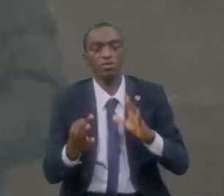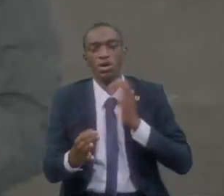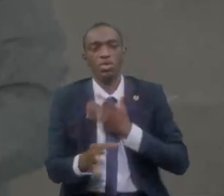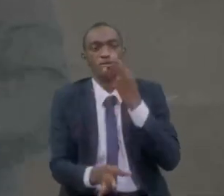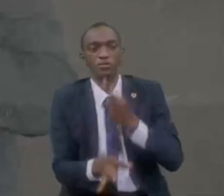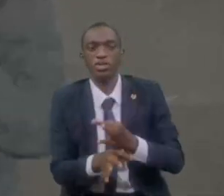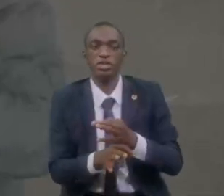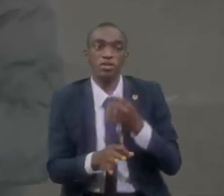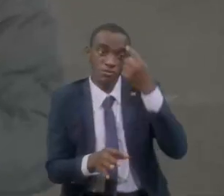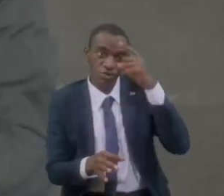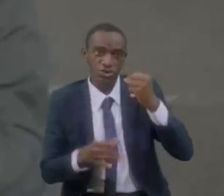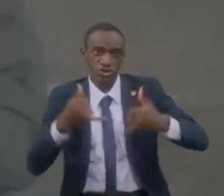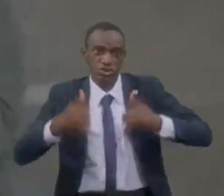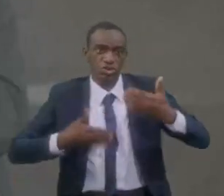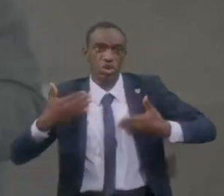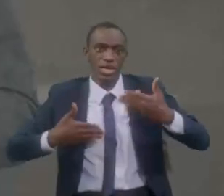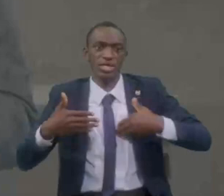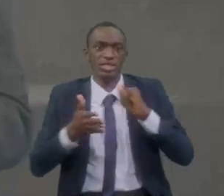lui était réservée,